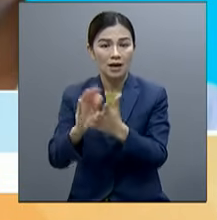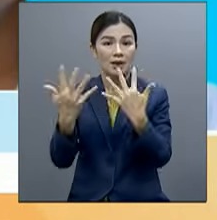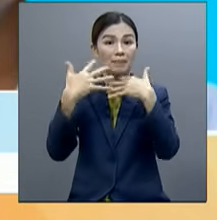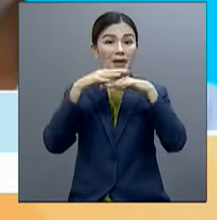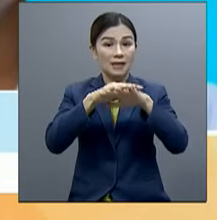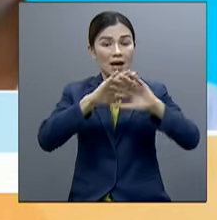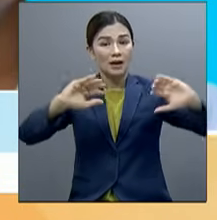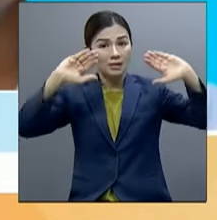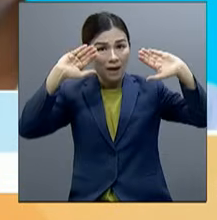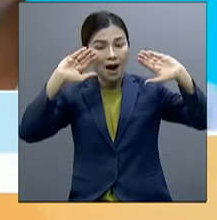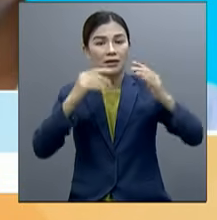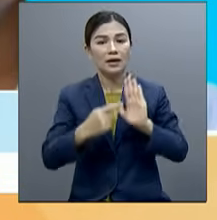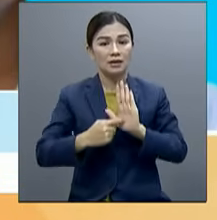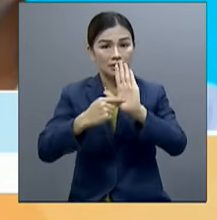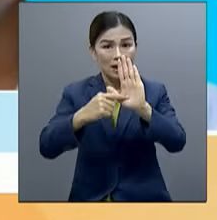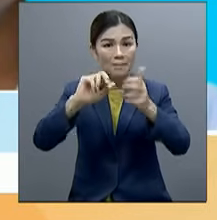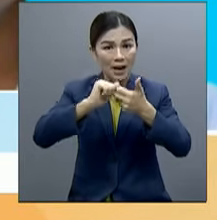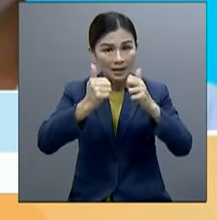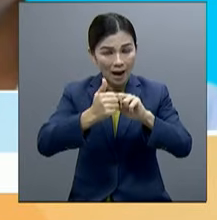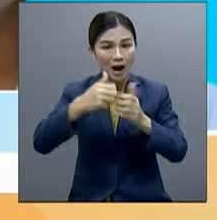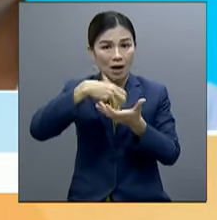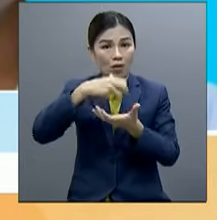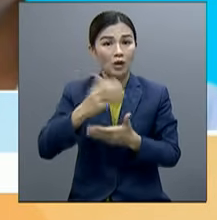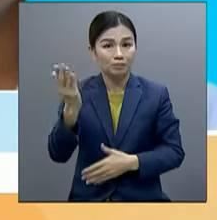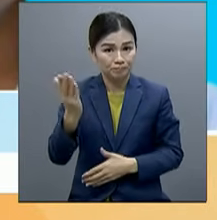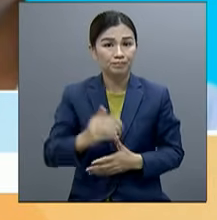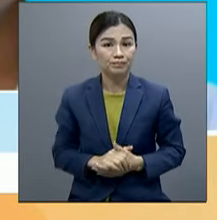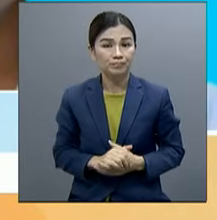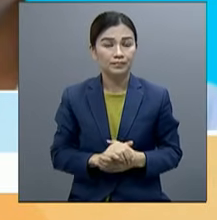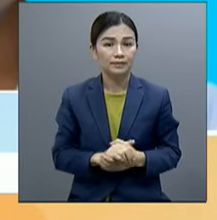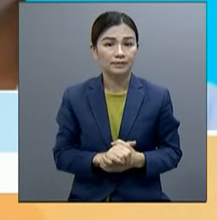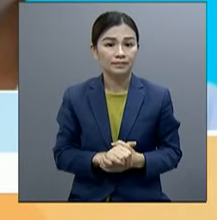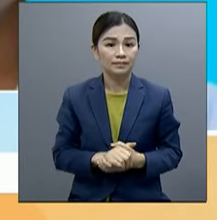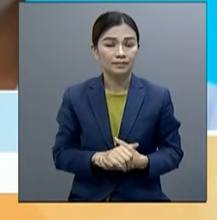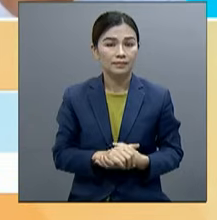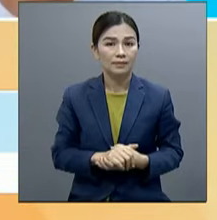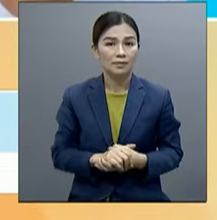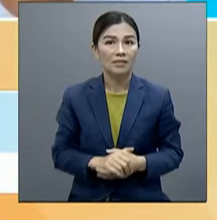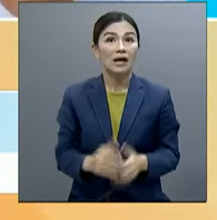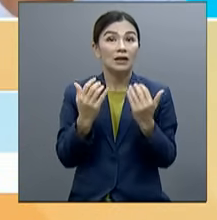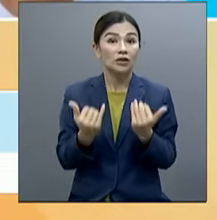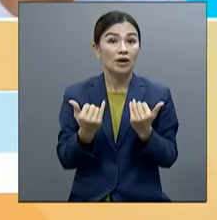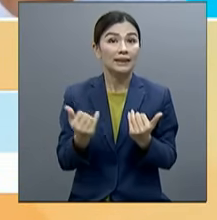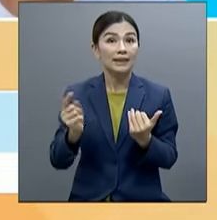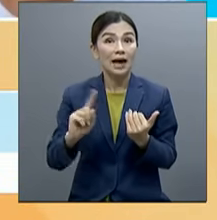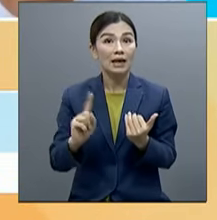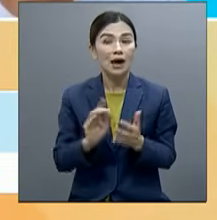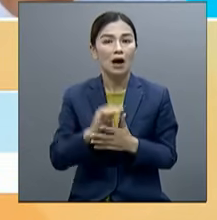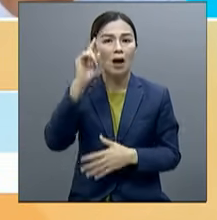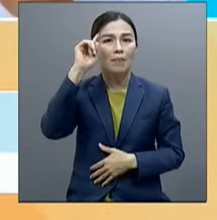งานภาครัฐหรือสะท้อนปัญหาที่เกิดขึ้นในพื้นที่เรียนเชิญค่ะ ตอนนี้ก็ยังไม่รู้ว่า